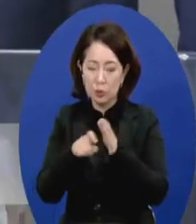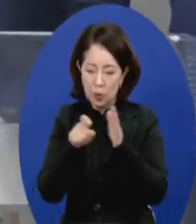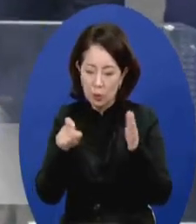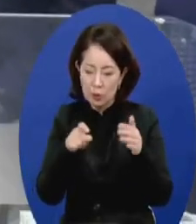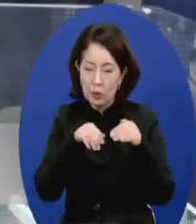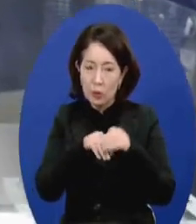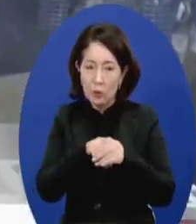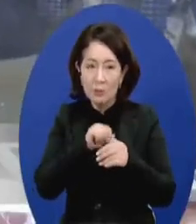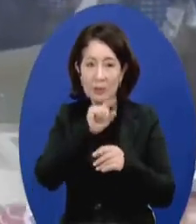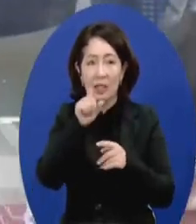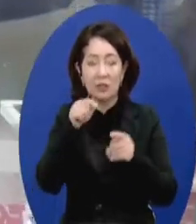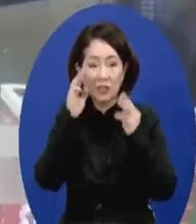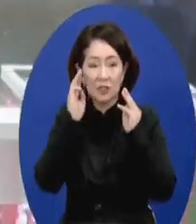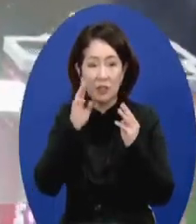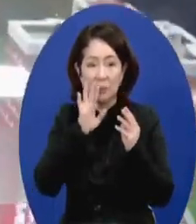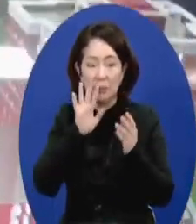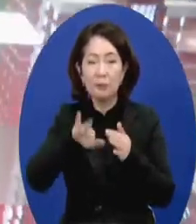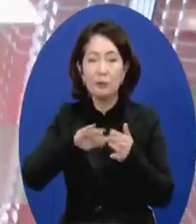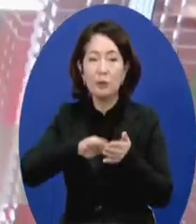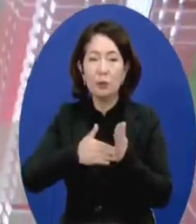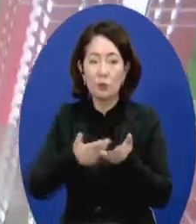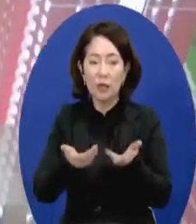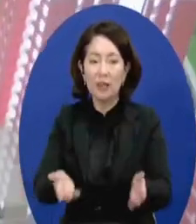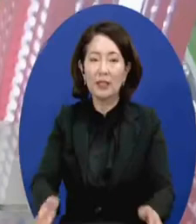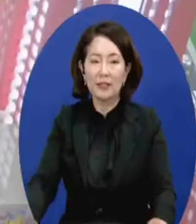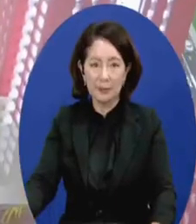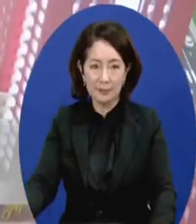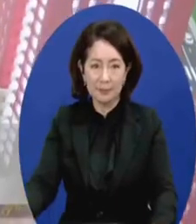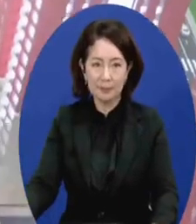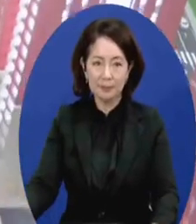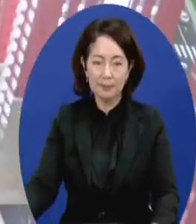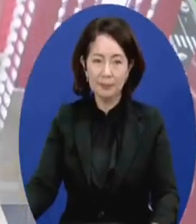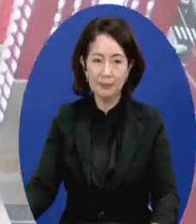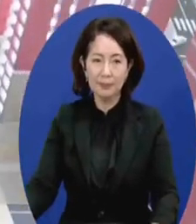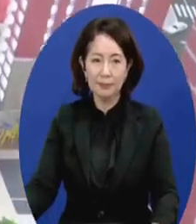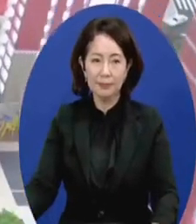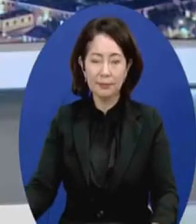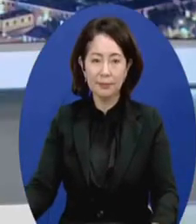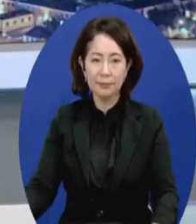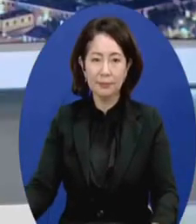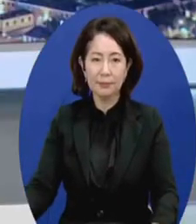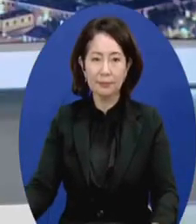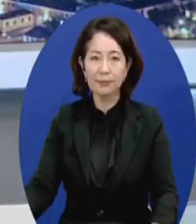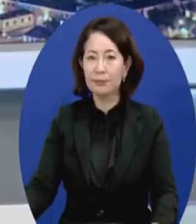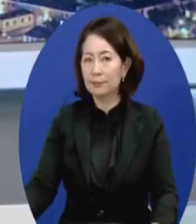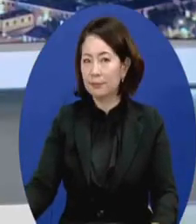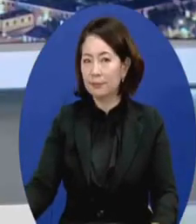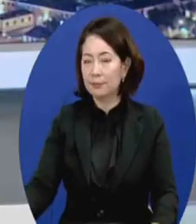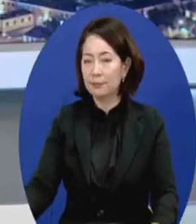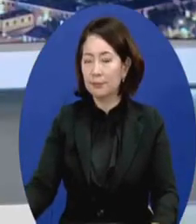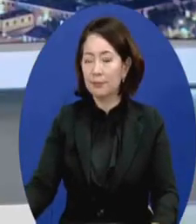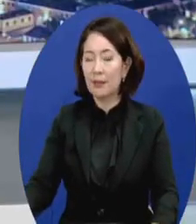асуудлыг шийдэхээр төлөвлөгөөгөө гаргаад байгаа юм. 160 хүүхдийн сургууль юм. Одоо тэр